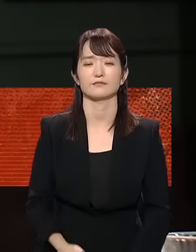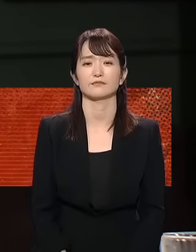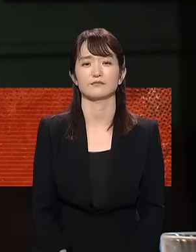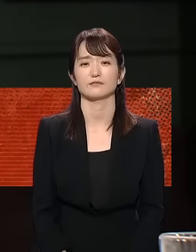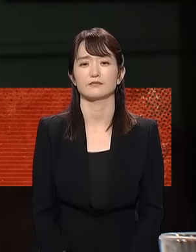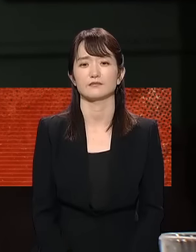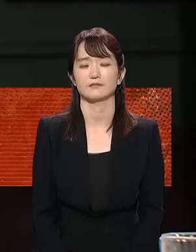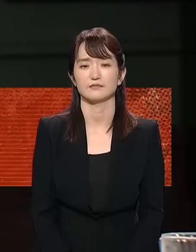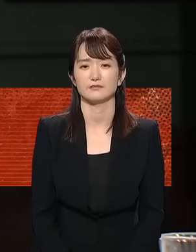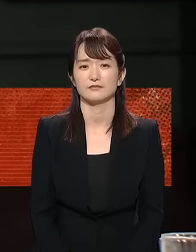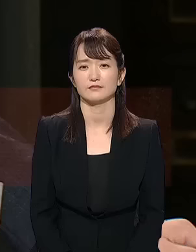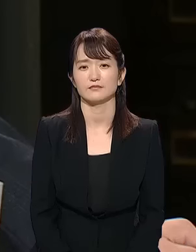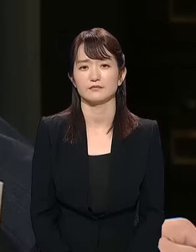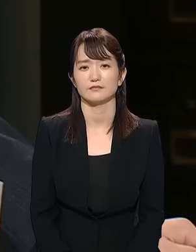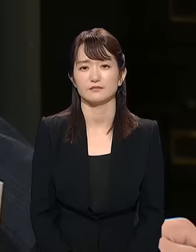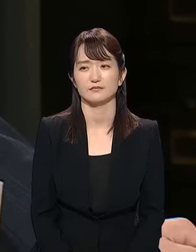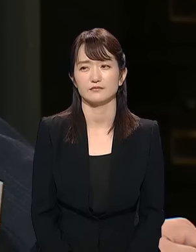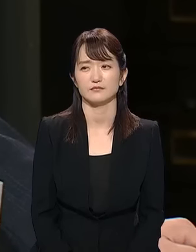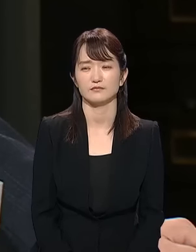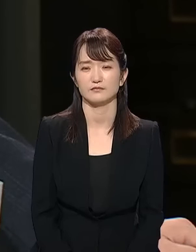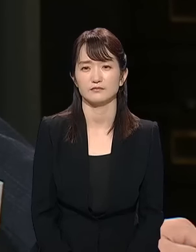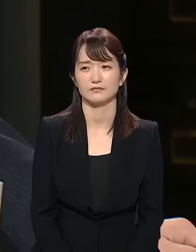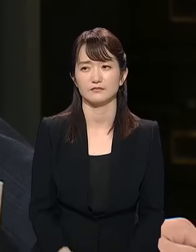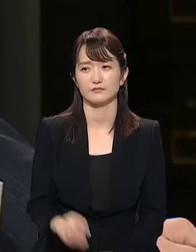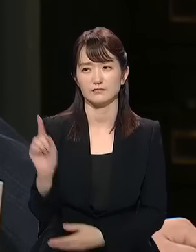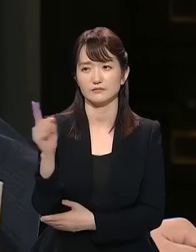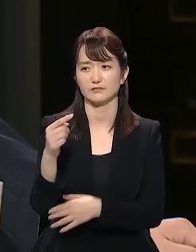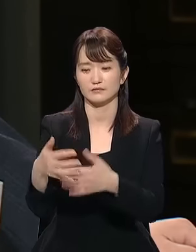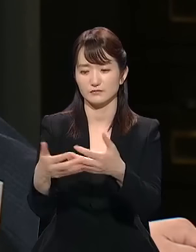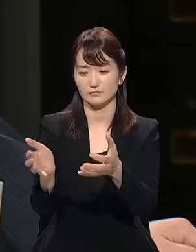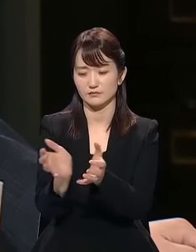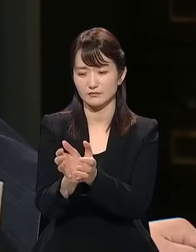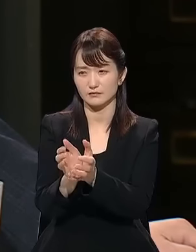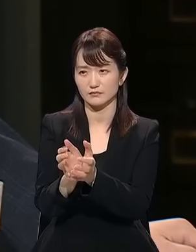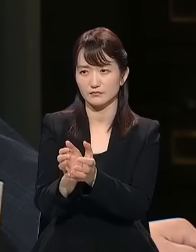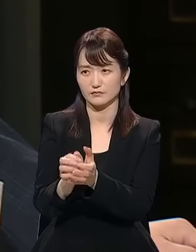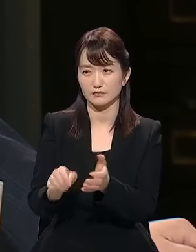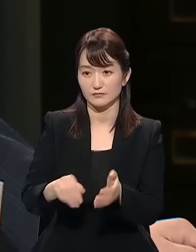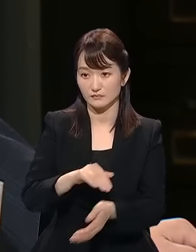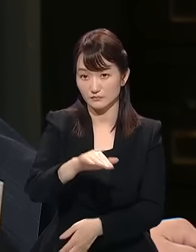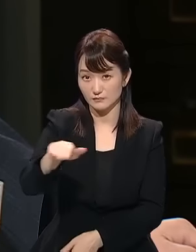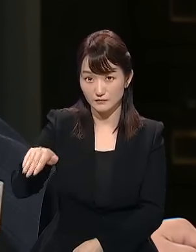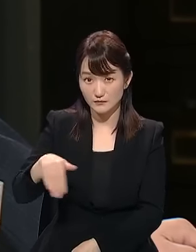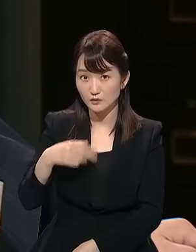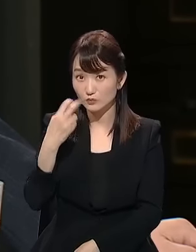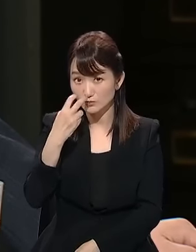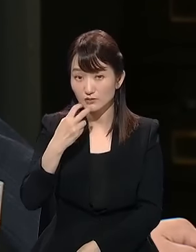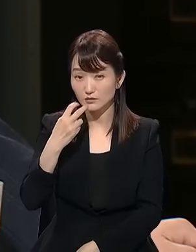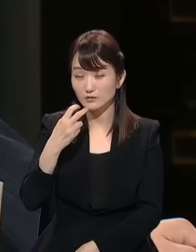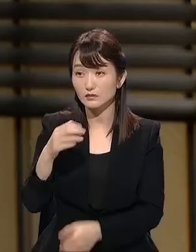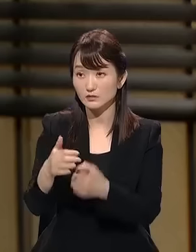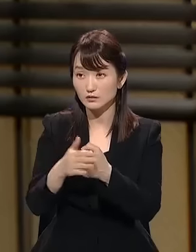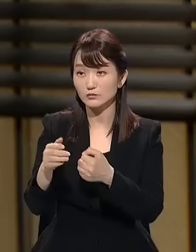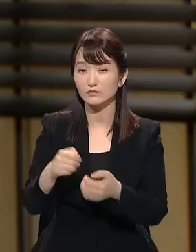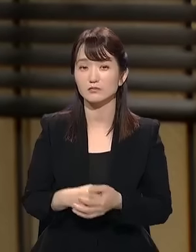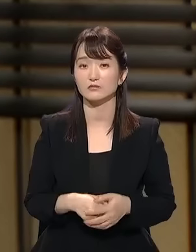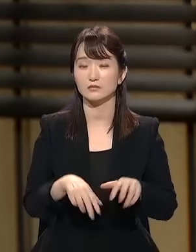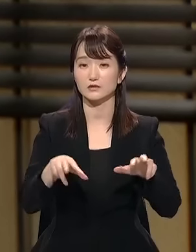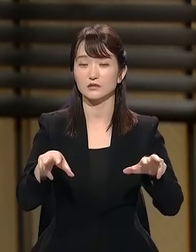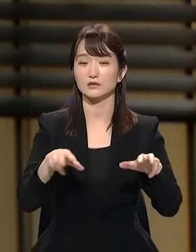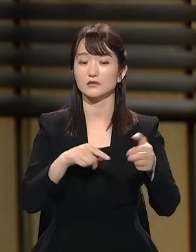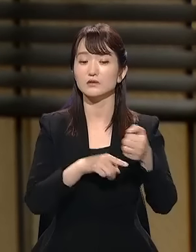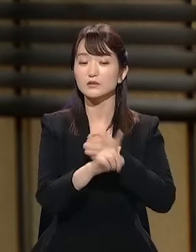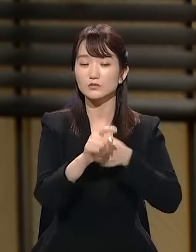입장을 밝혔습니다 그 구단에서도 다 알아 봤으니까 저렇게 얘기를 한 걸 거 아닙니까 그렇죠 지금 거라고 할 수는게